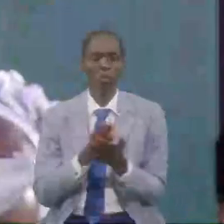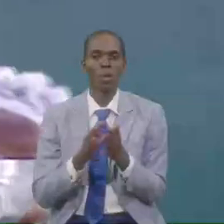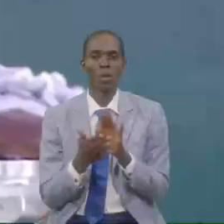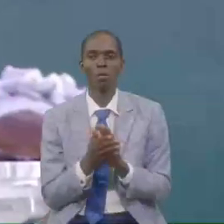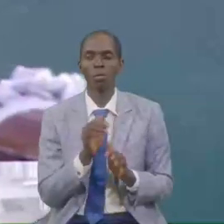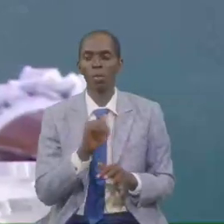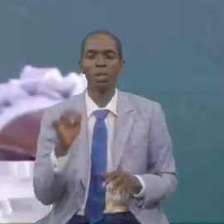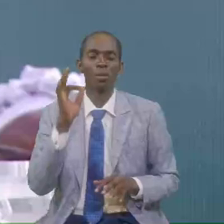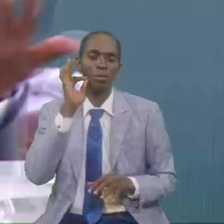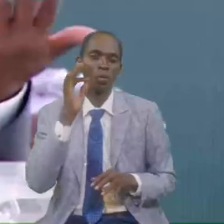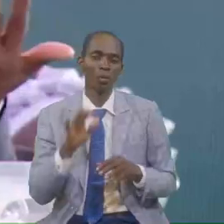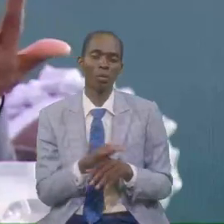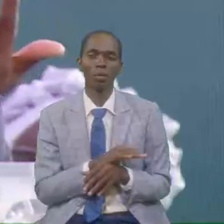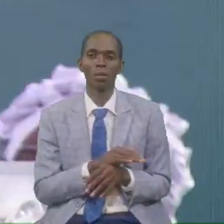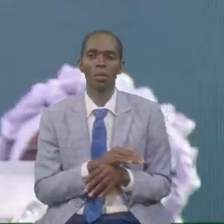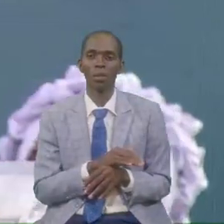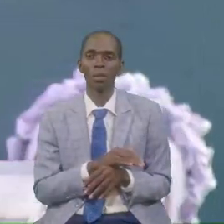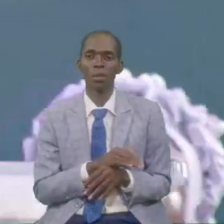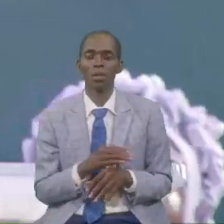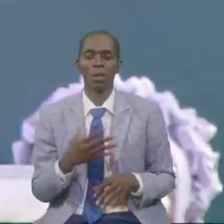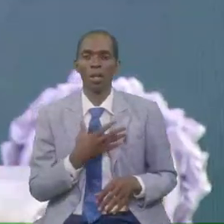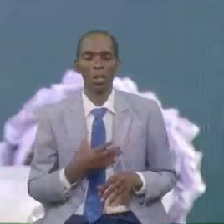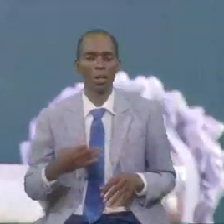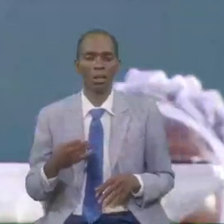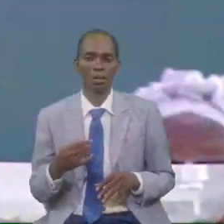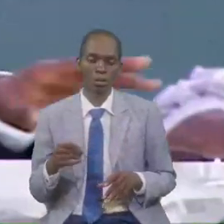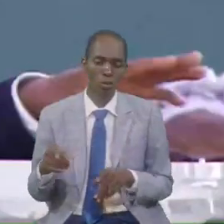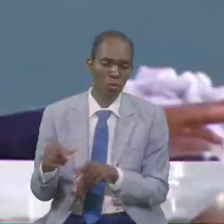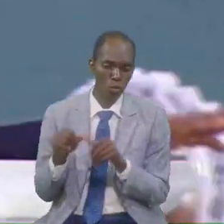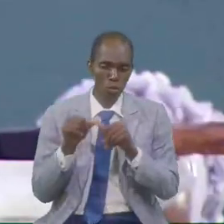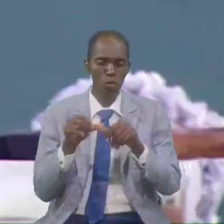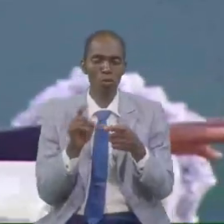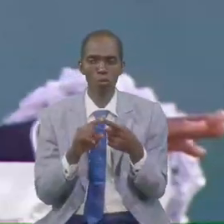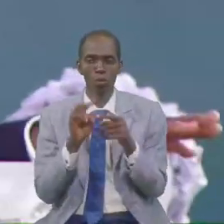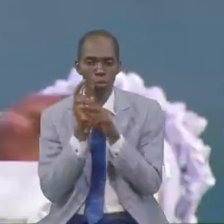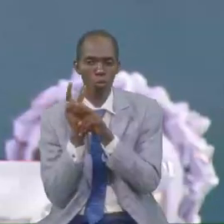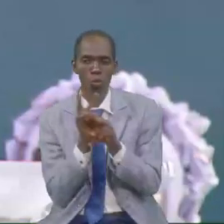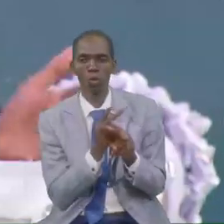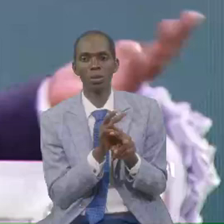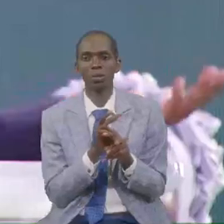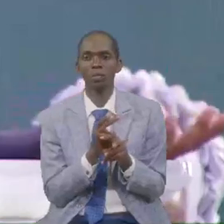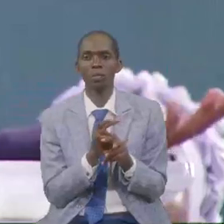sur le chemin pour être fructueux, tu continues à veiller.